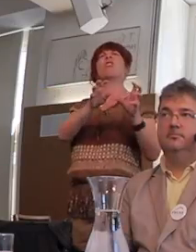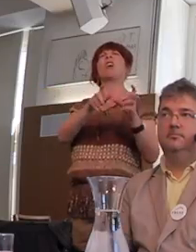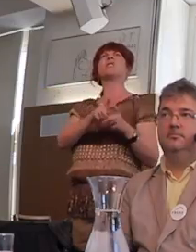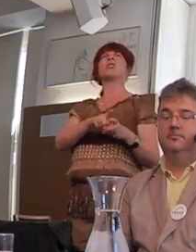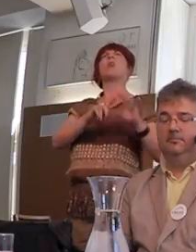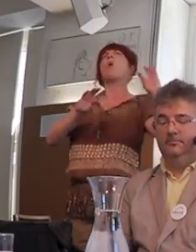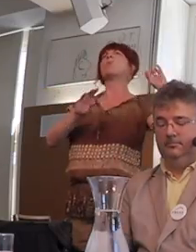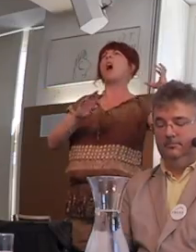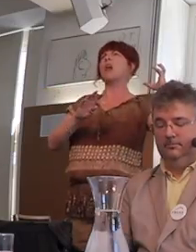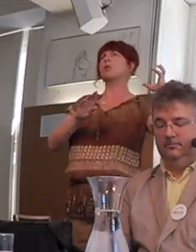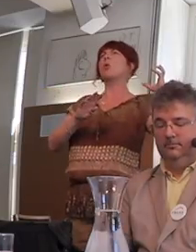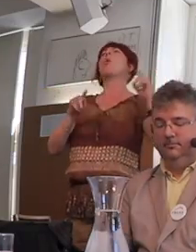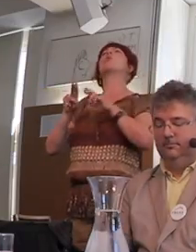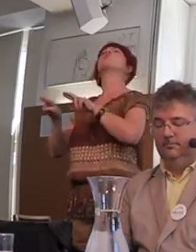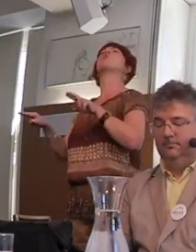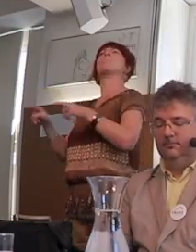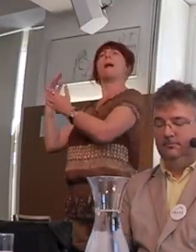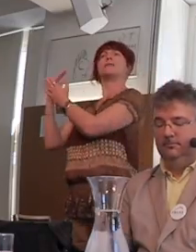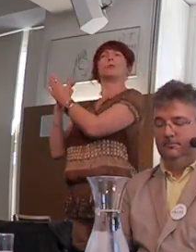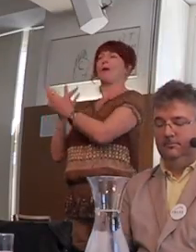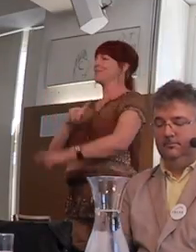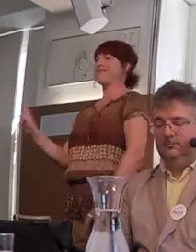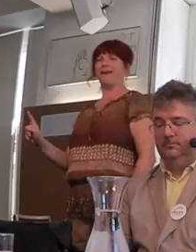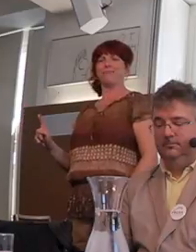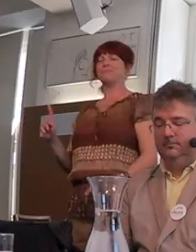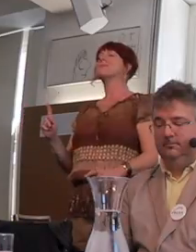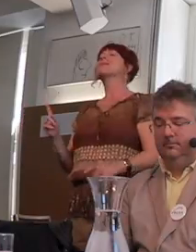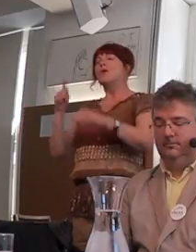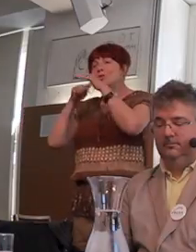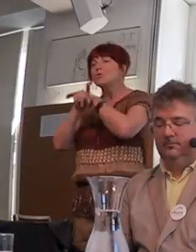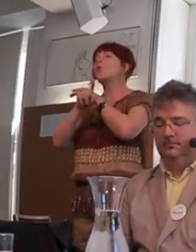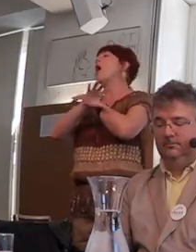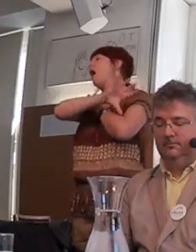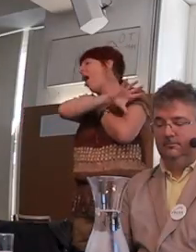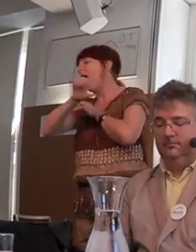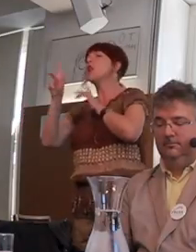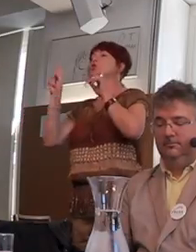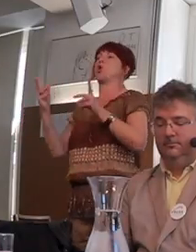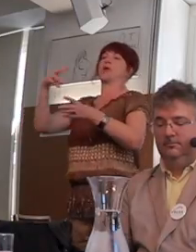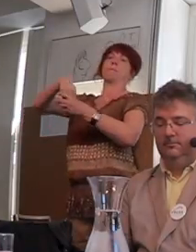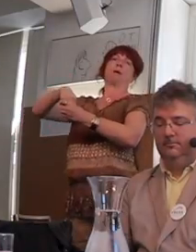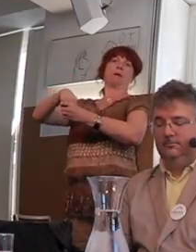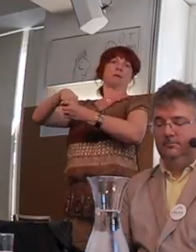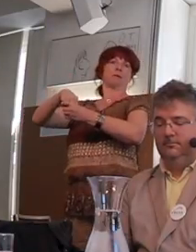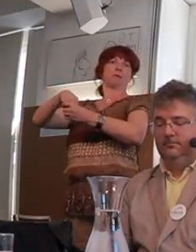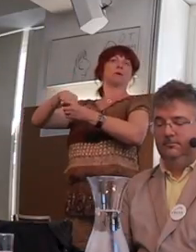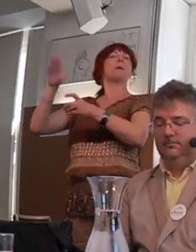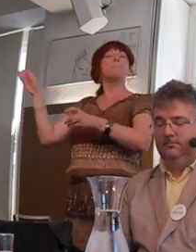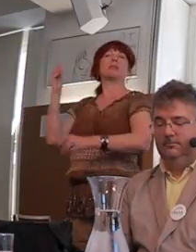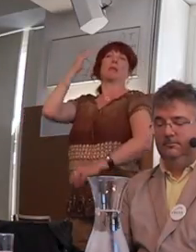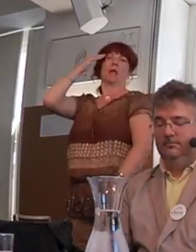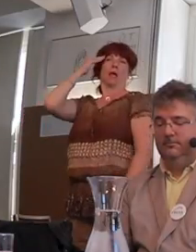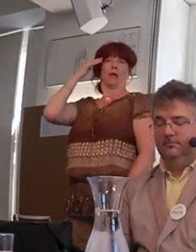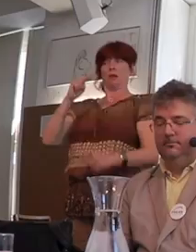das Normalprogramm, sondern es geht um einen Zugang, der alle mitnimmt und auch alle mitbedenkt. Weil wenn ich eine Reportage mache